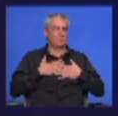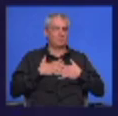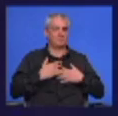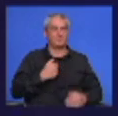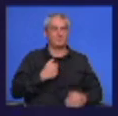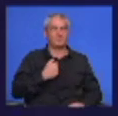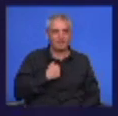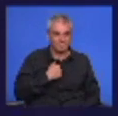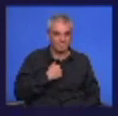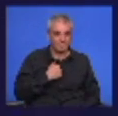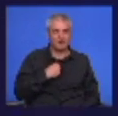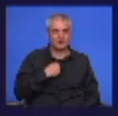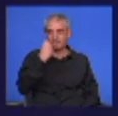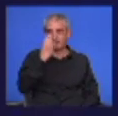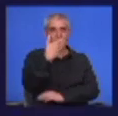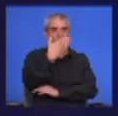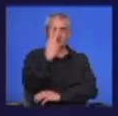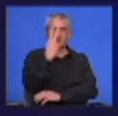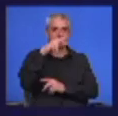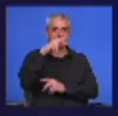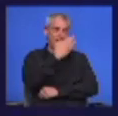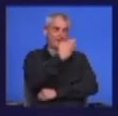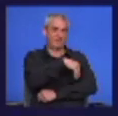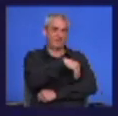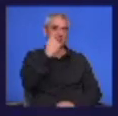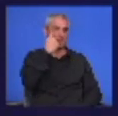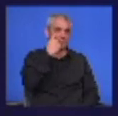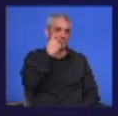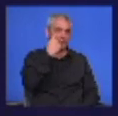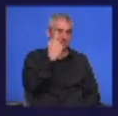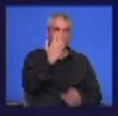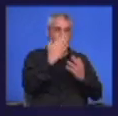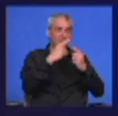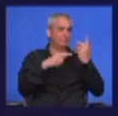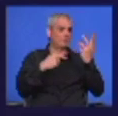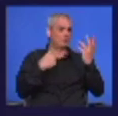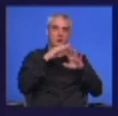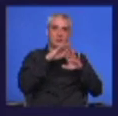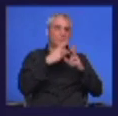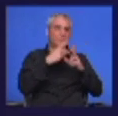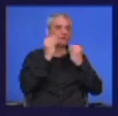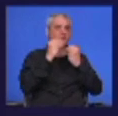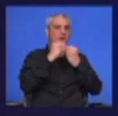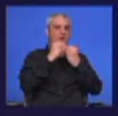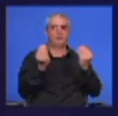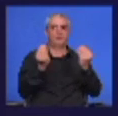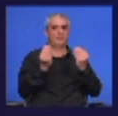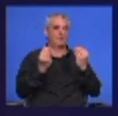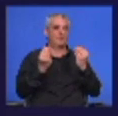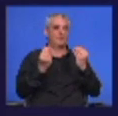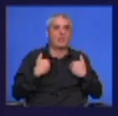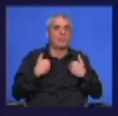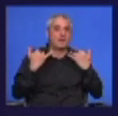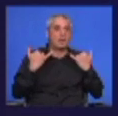אני נתתי למדינה שתי רגליים, יד ועין, אצבעות שאני לא מרגיש, ועוד מיליון דברים. אני היום